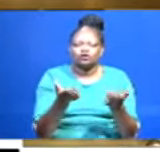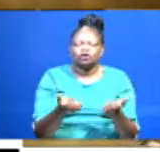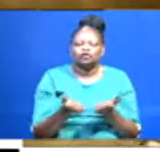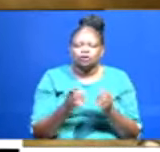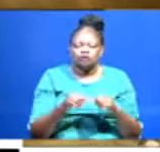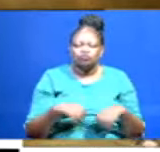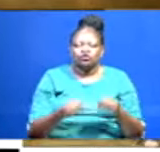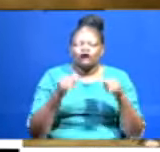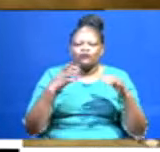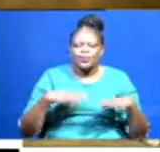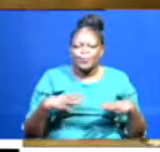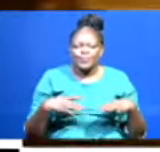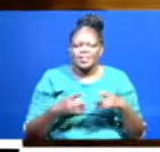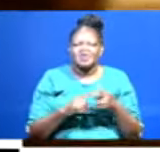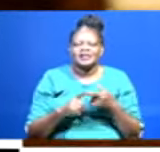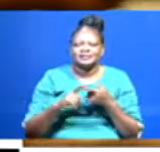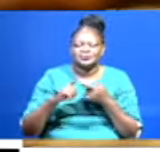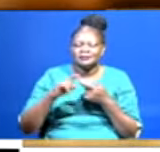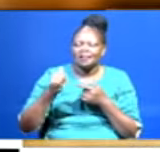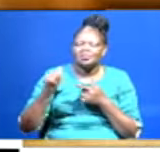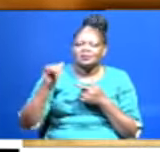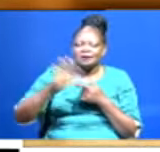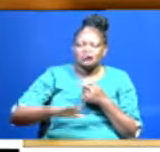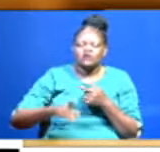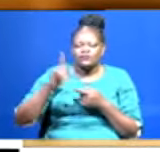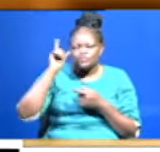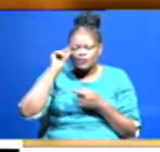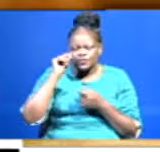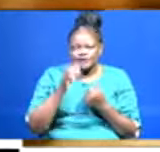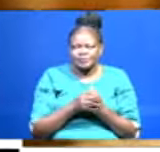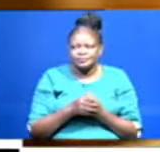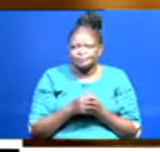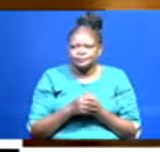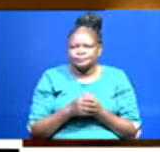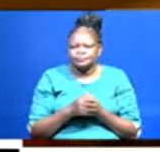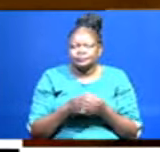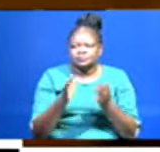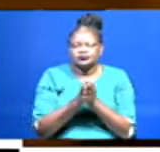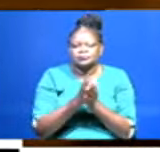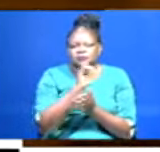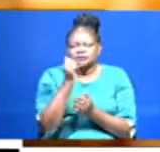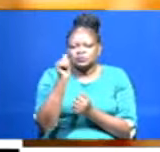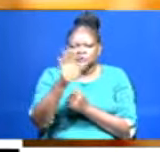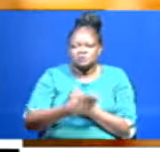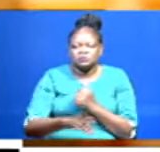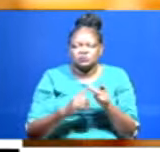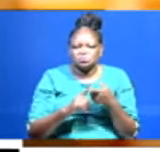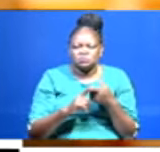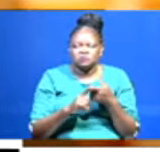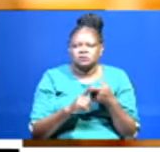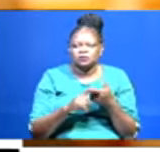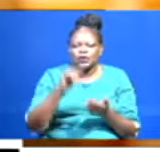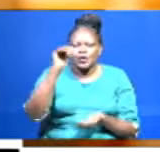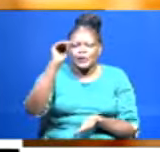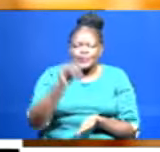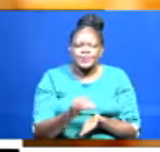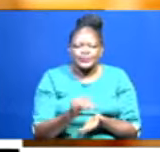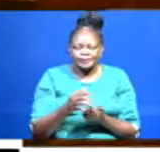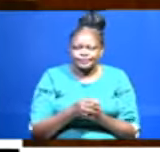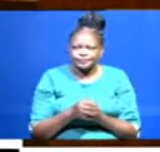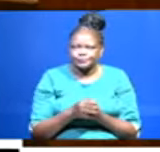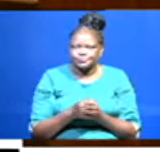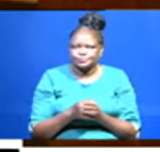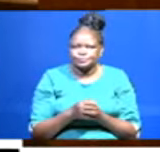wakazi. Miji ya utalii ya pwani ya Tianjin na Qingdao inafungua mbuga za ndani